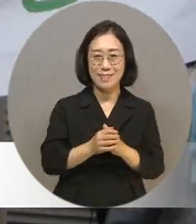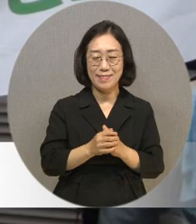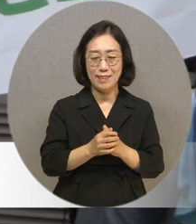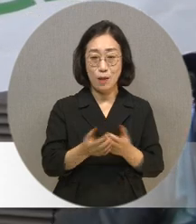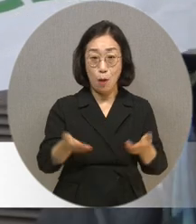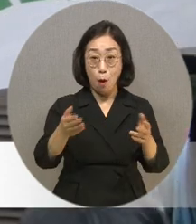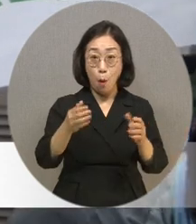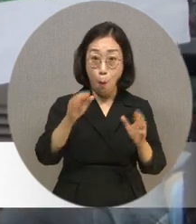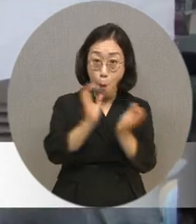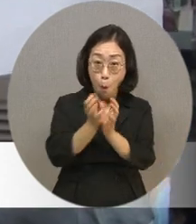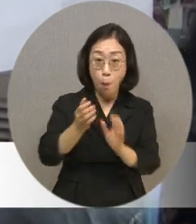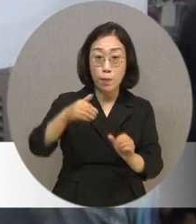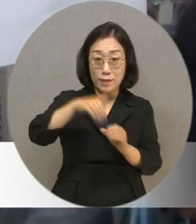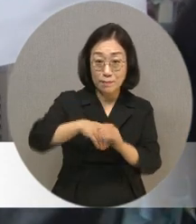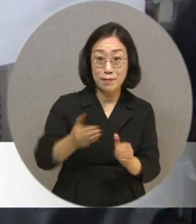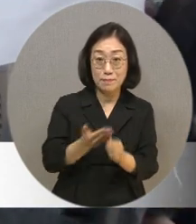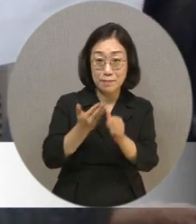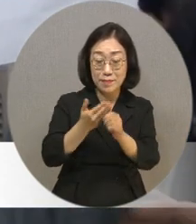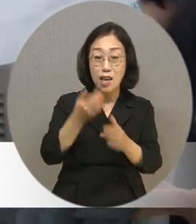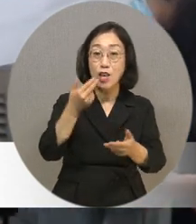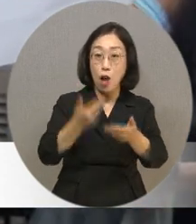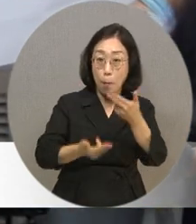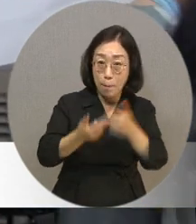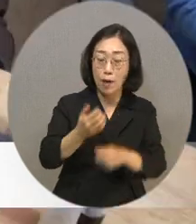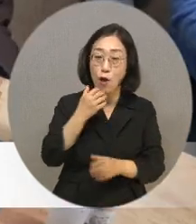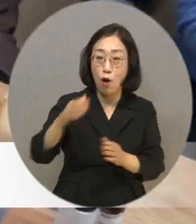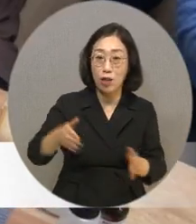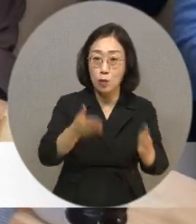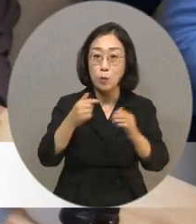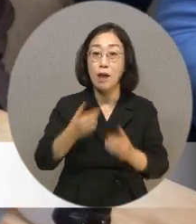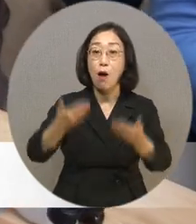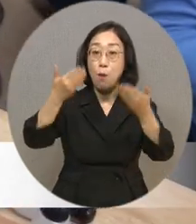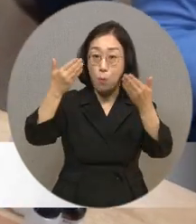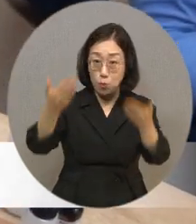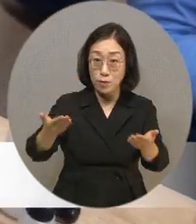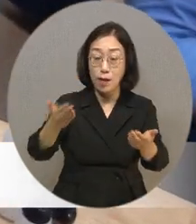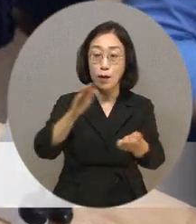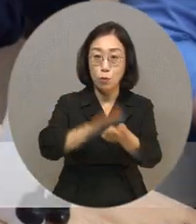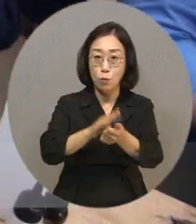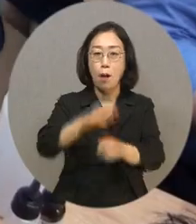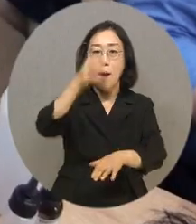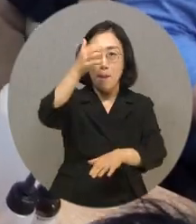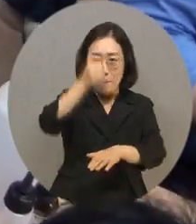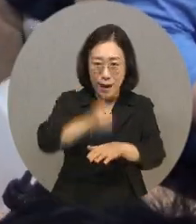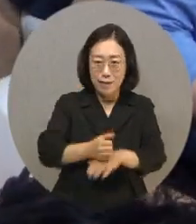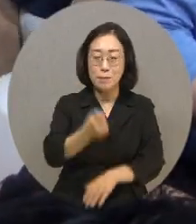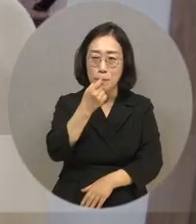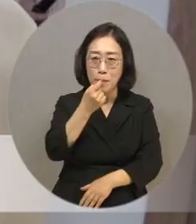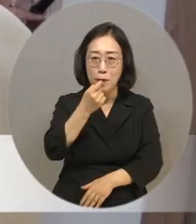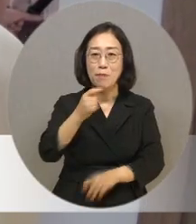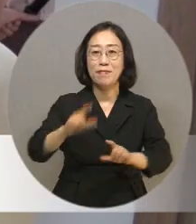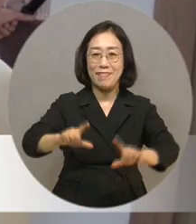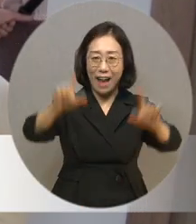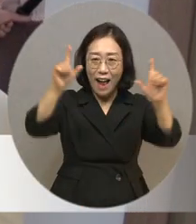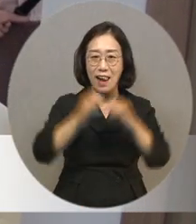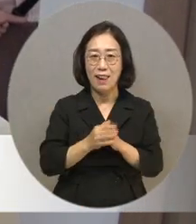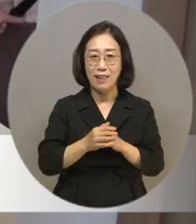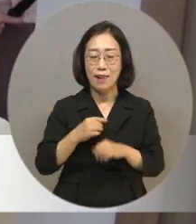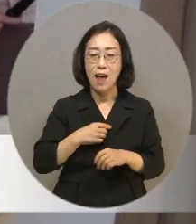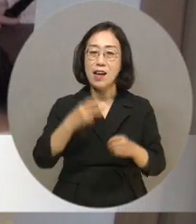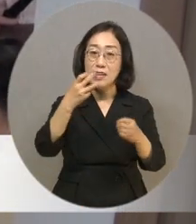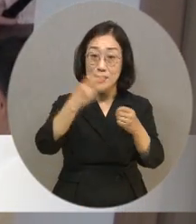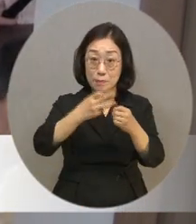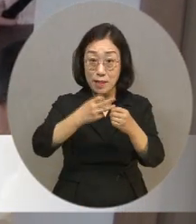지회가 경기도 자원봉사센터 지원 사업으로 진행하는 원예 프로그램 마지막 시간을 즐기고 있습니다. 제가